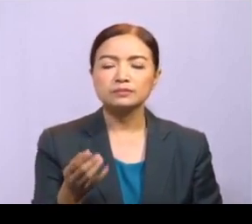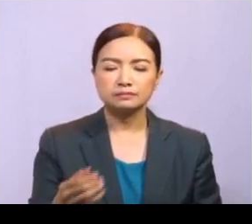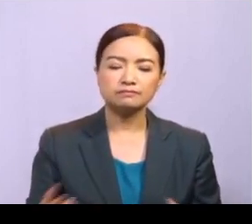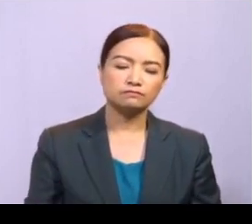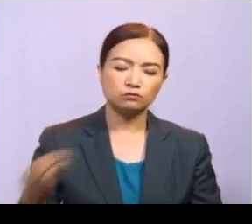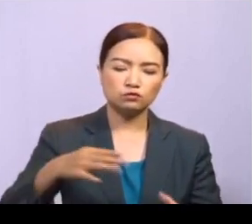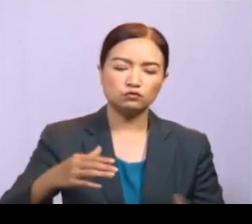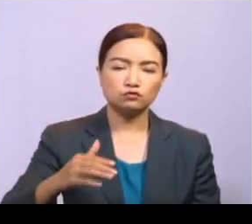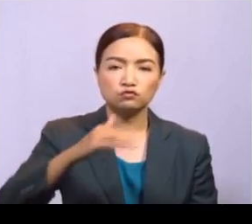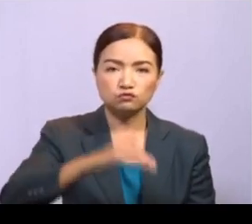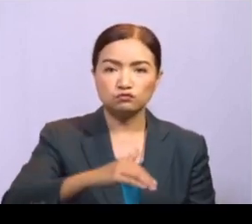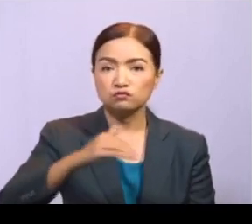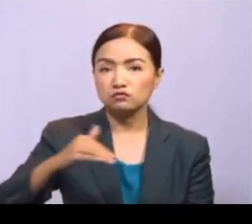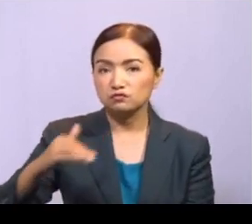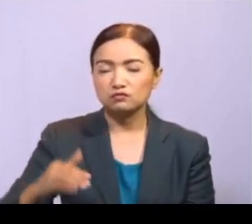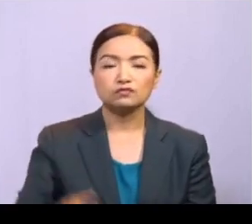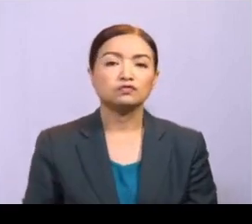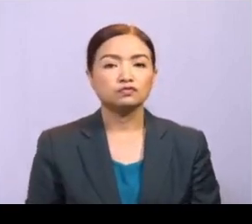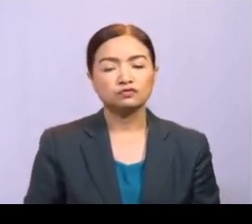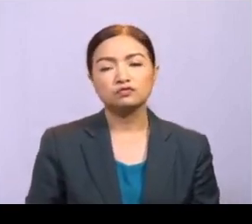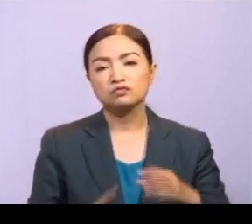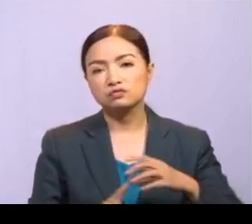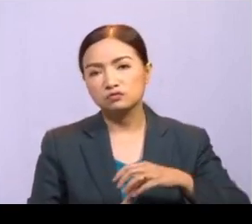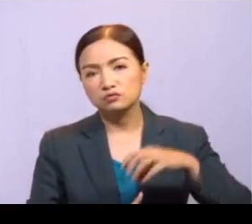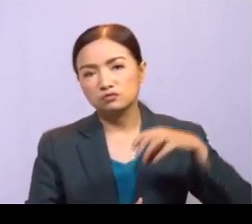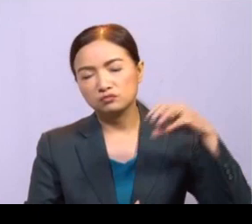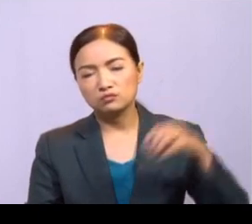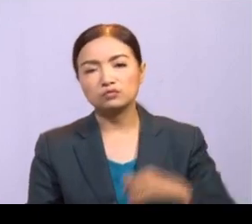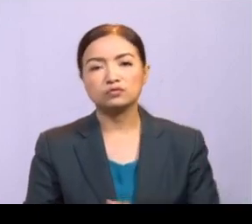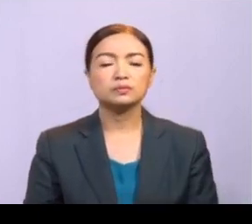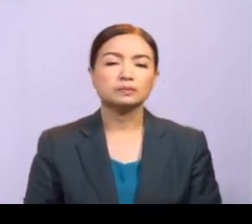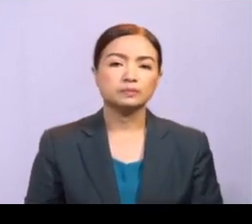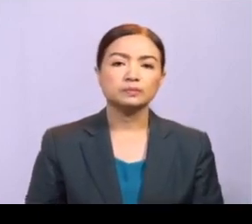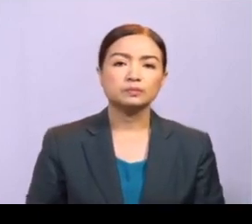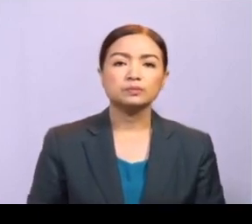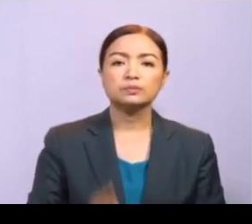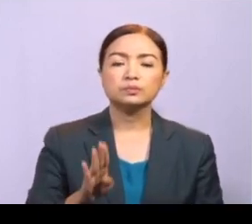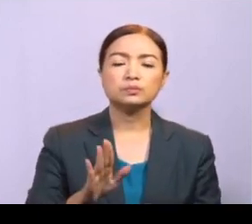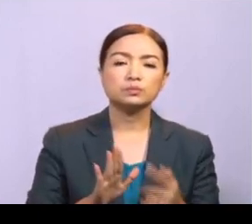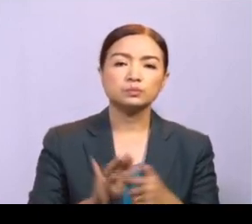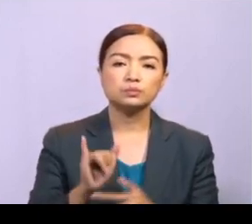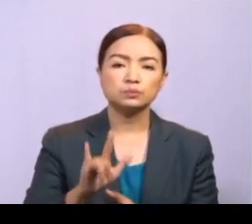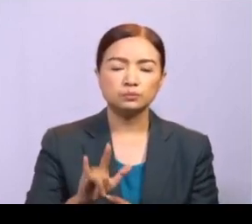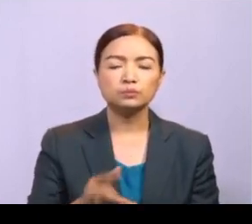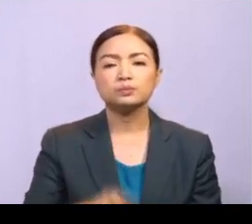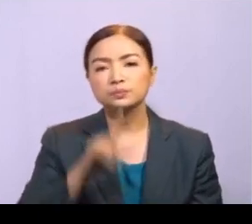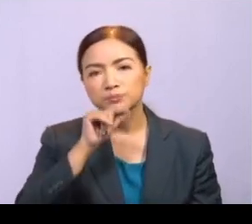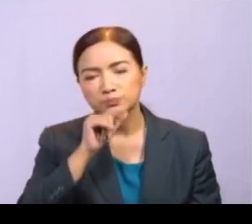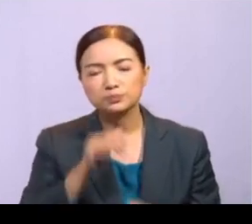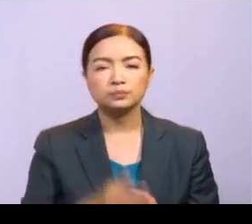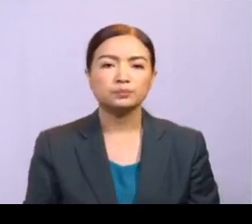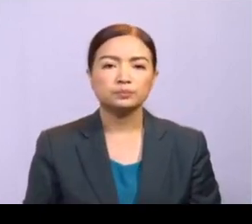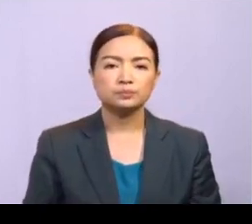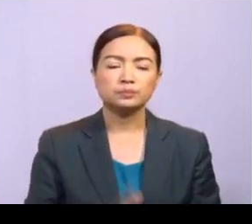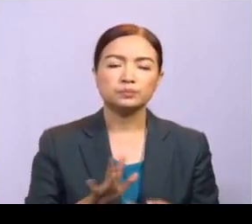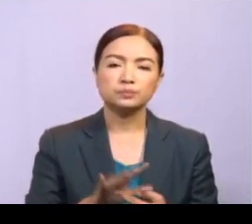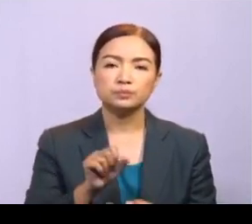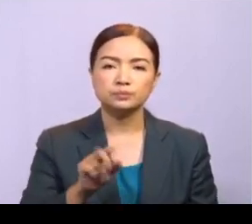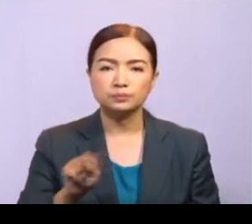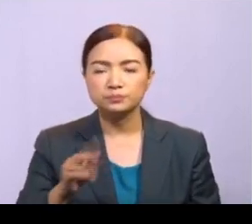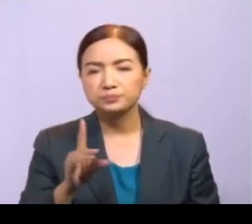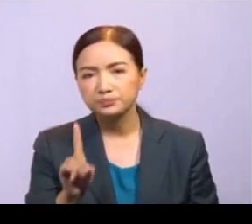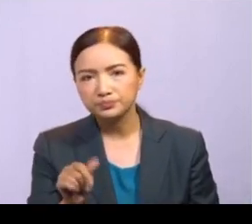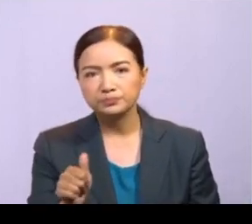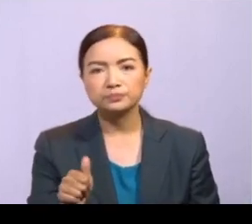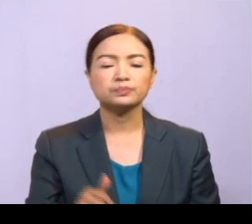ในตลาดนะคะไม่ว่าจะเป็นทั้งข้าวตราฉัตรข้าวมาบุญครองเบญจรงค์อิ่มทิพย์ไก่แจ้และเข้าแสนดีโดยมีทางนายก